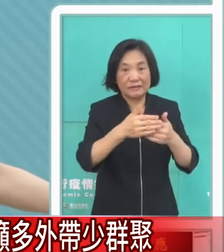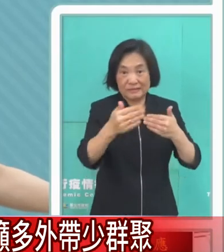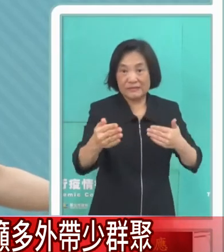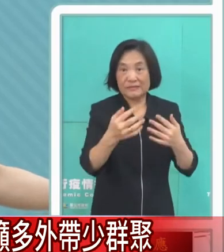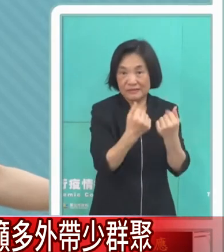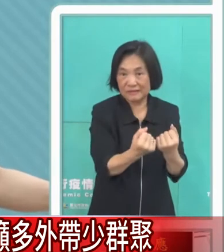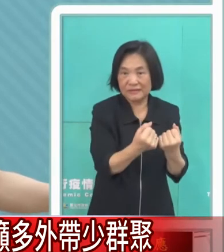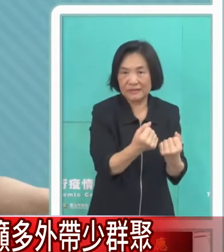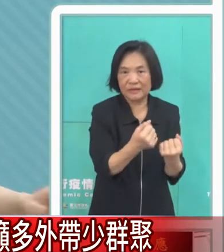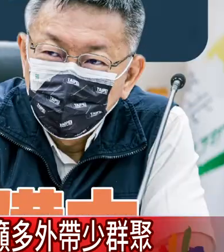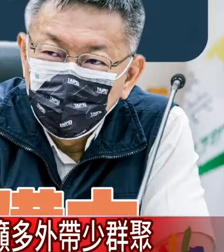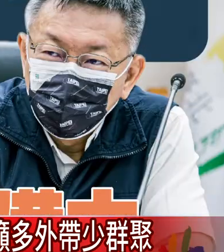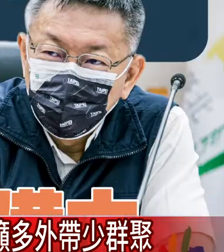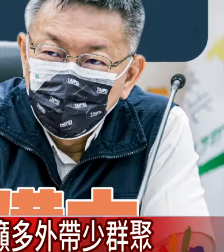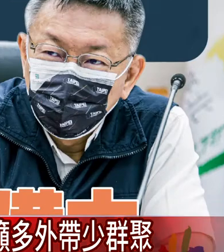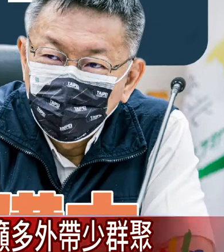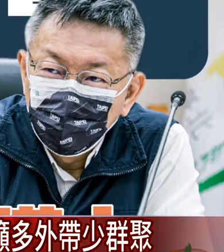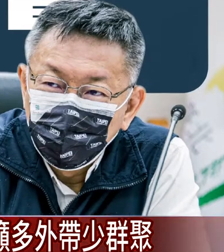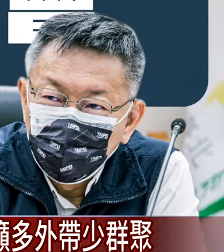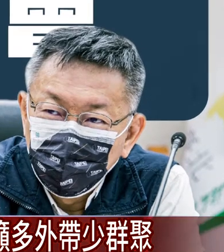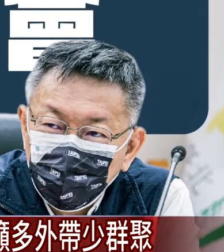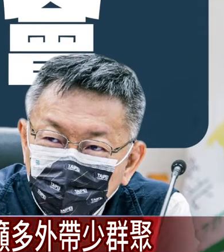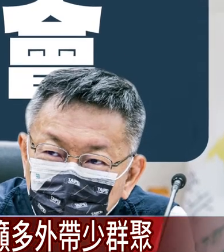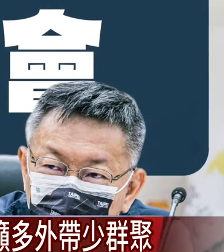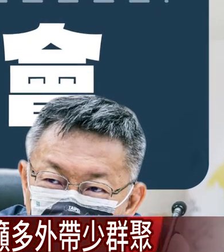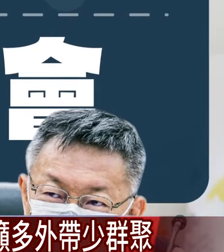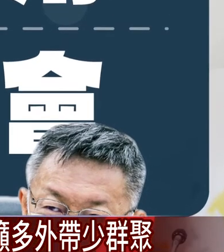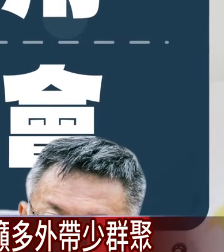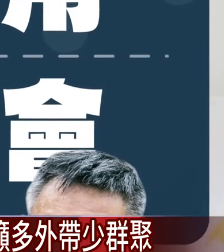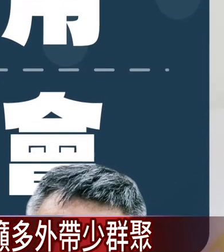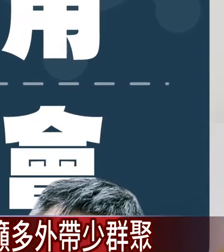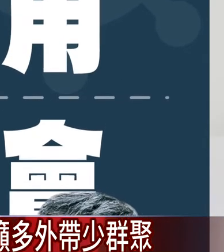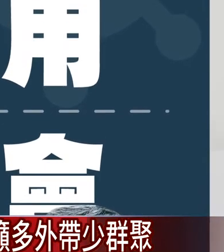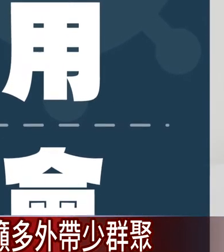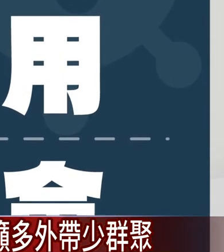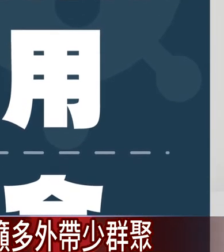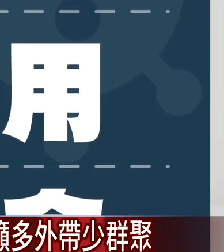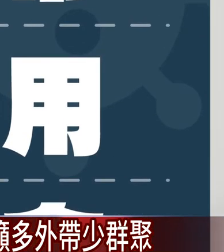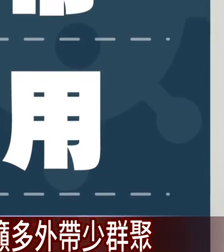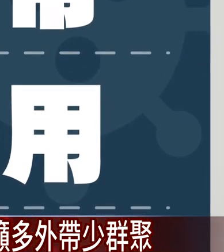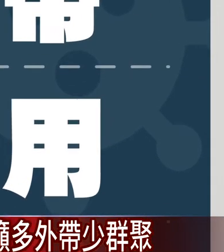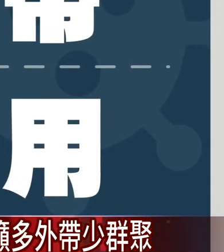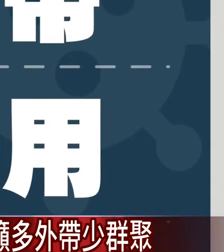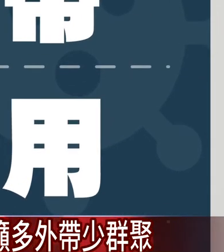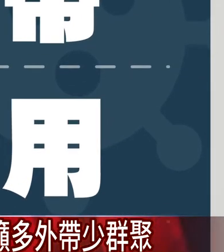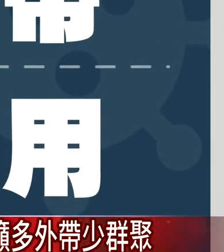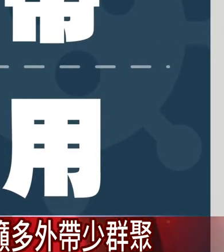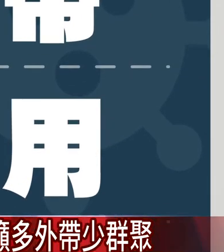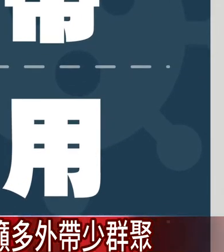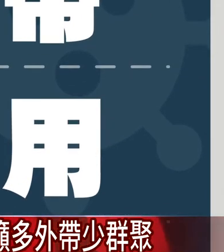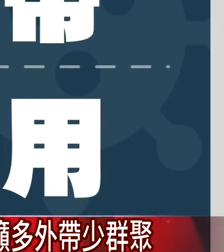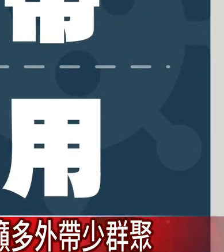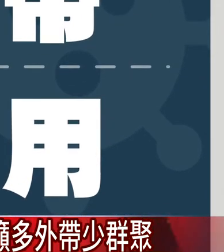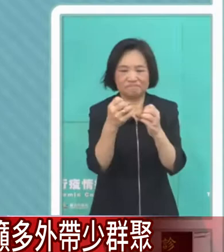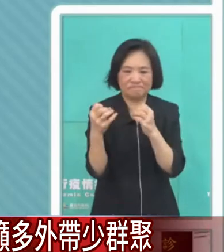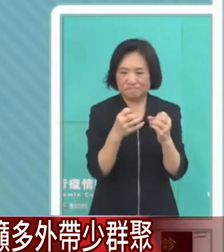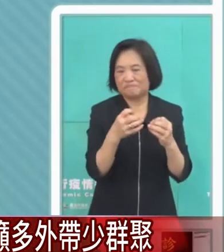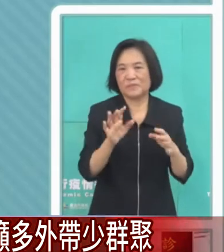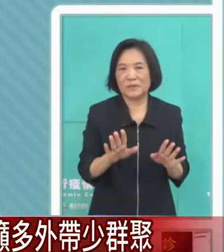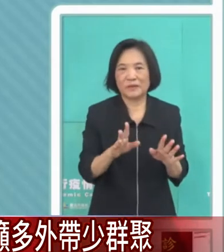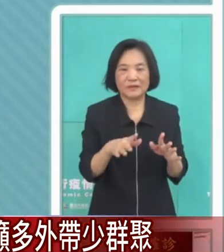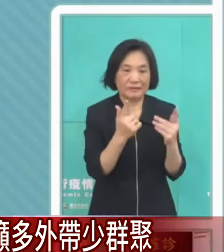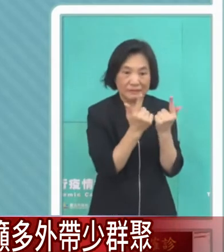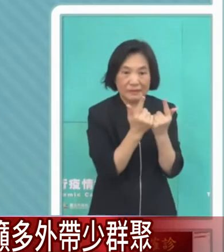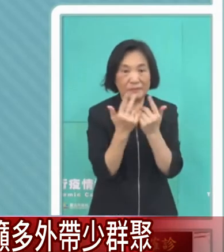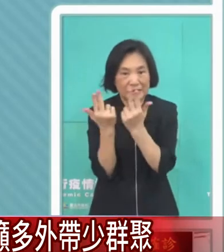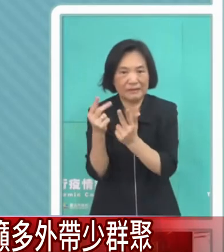虑到目前台北市仍没有出现确诊案，以不跟进为主，维持目前防疫等级。 虽然双北